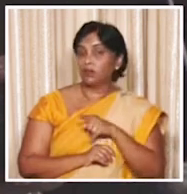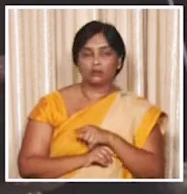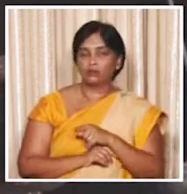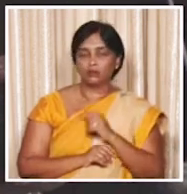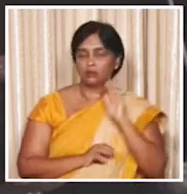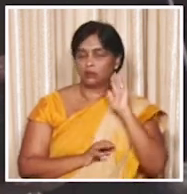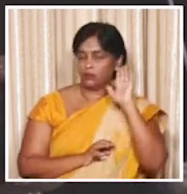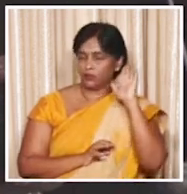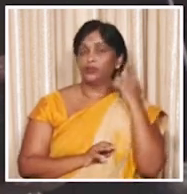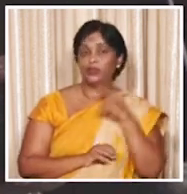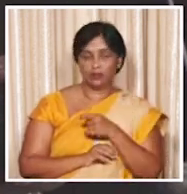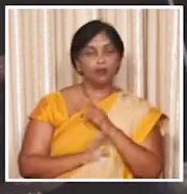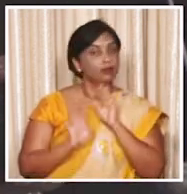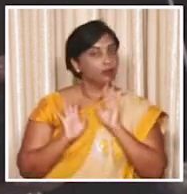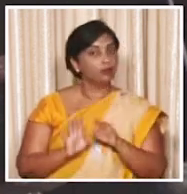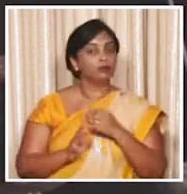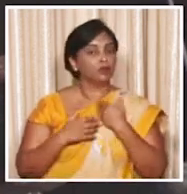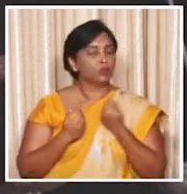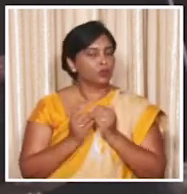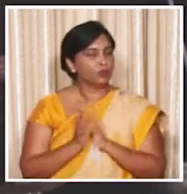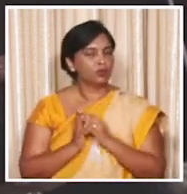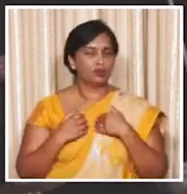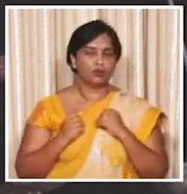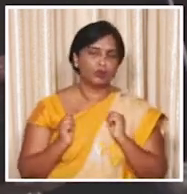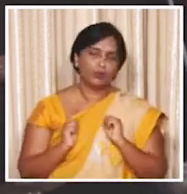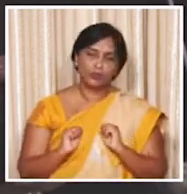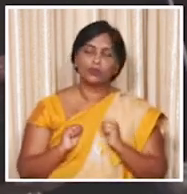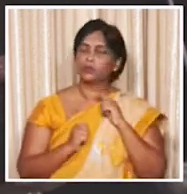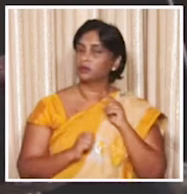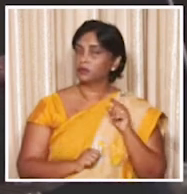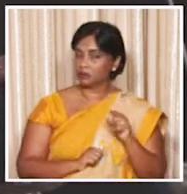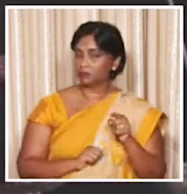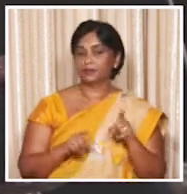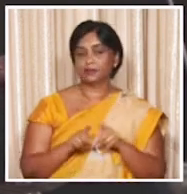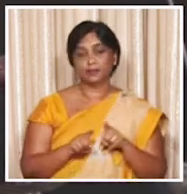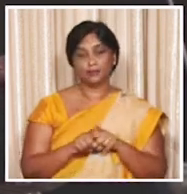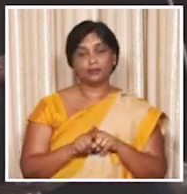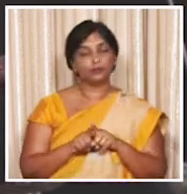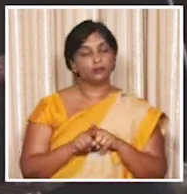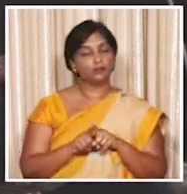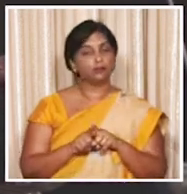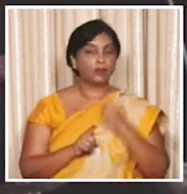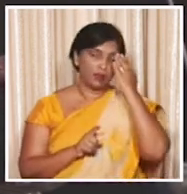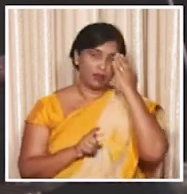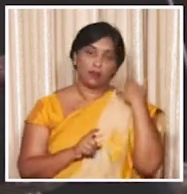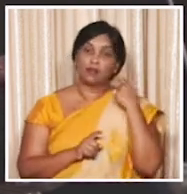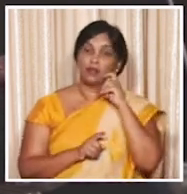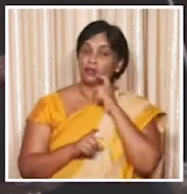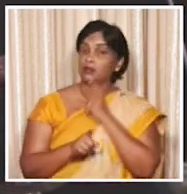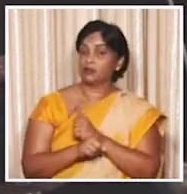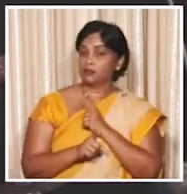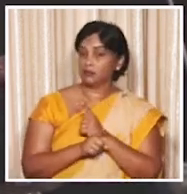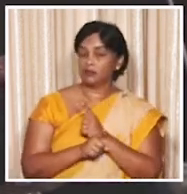மத்தியில் தனது சுயமுயற்சியையும் பெற்றோர் ஆசிரியர்களின் உள்ளார்ந்த வழிகாட்டலையும் மட்டுமே ஆதாரமாக கொண்டு உயர்தர பரீட்சைக்கு தோற்றி